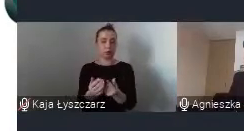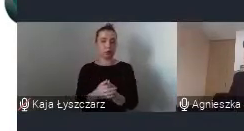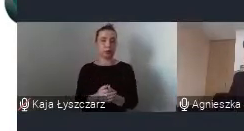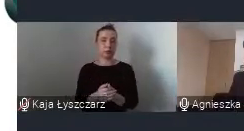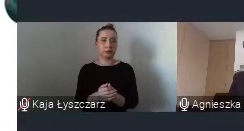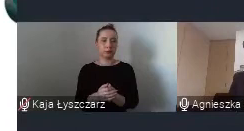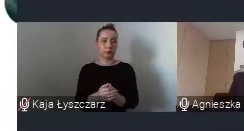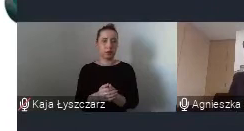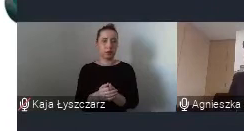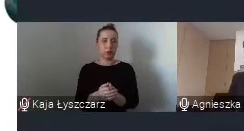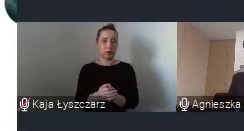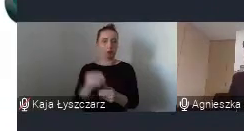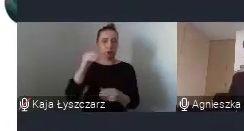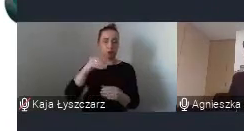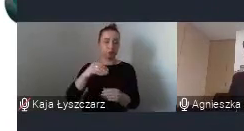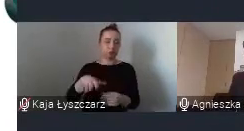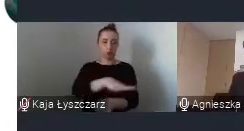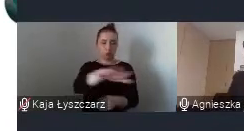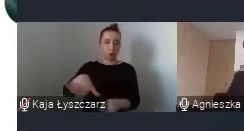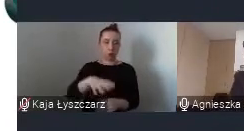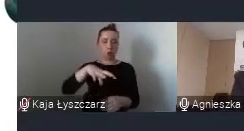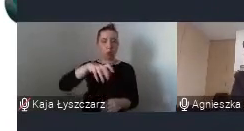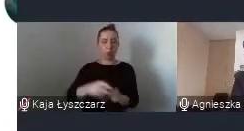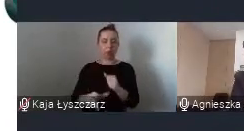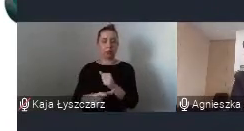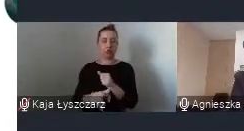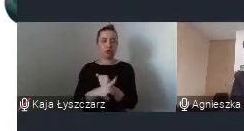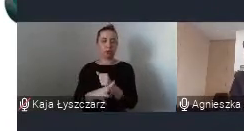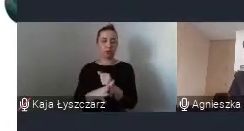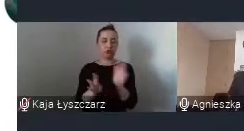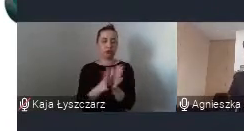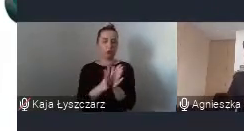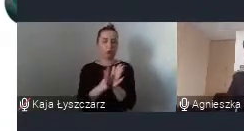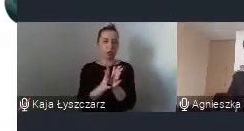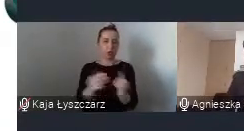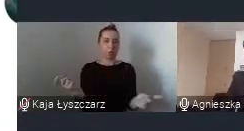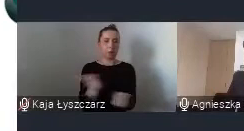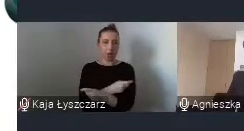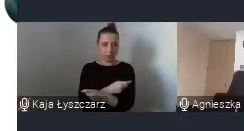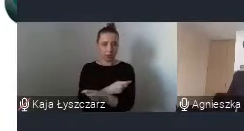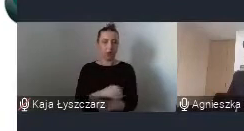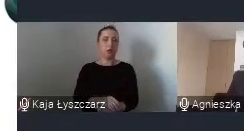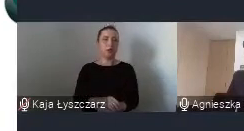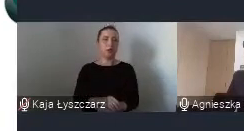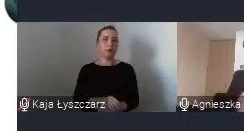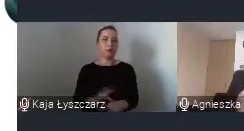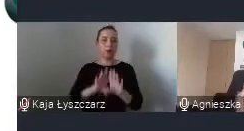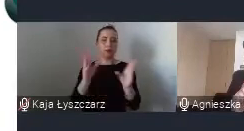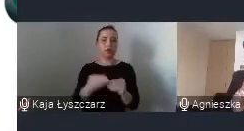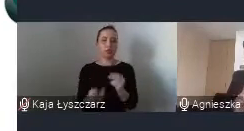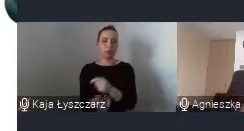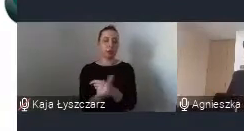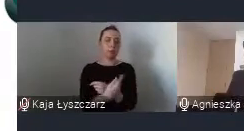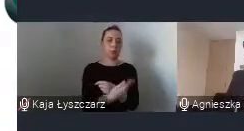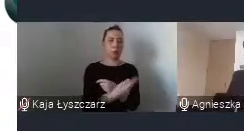z 19 krajów członkowskich oraz Wielkiej Brytanii. I tak jak wspominałam, wszystkie nabory w ramach tego